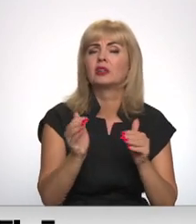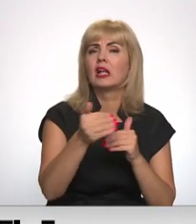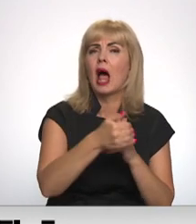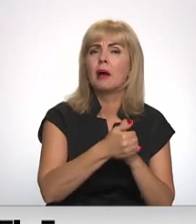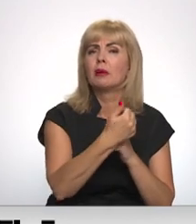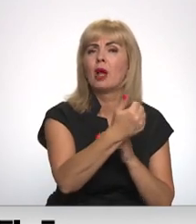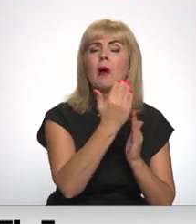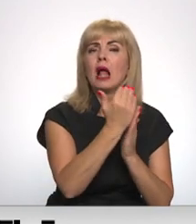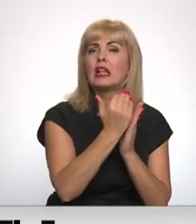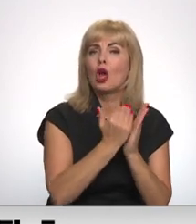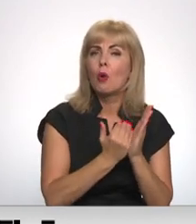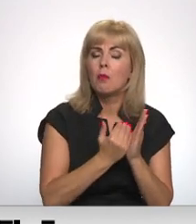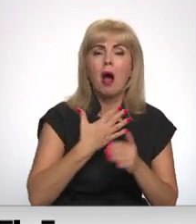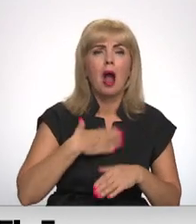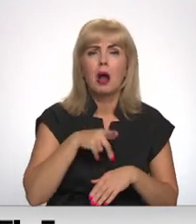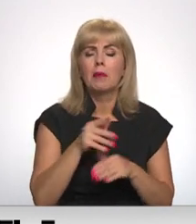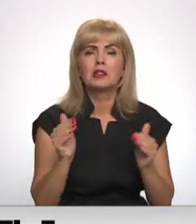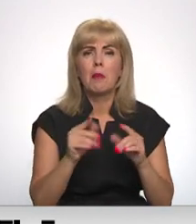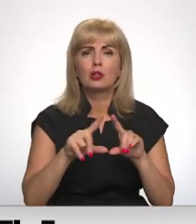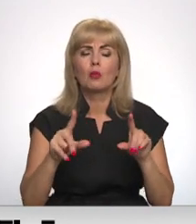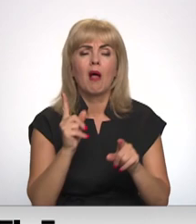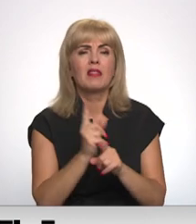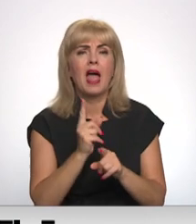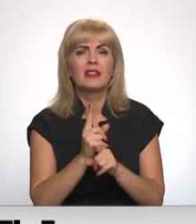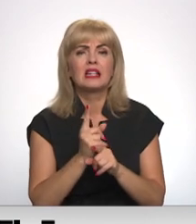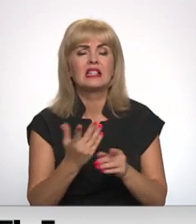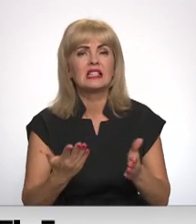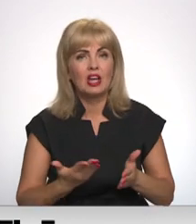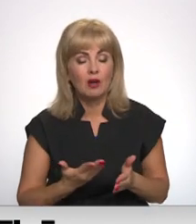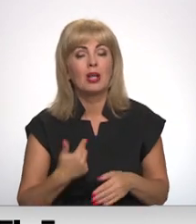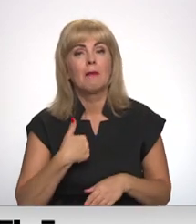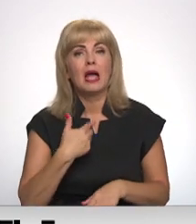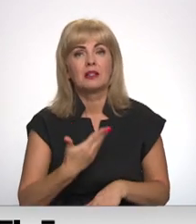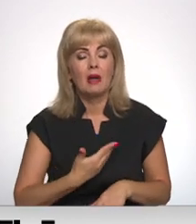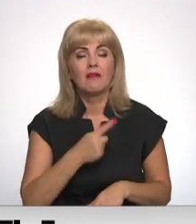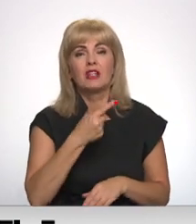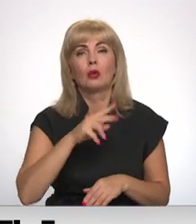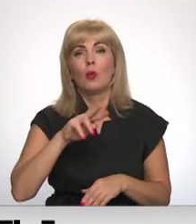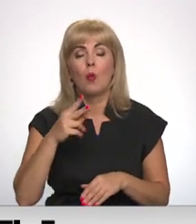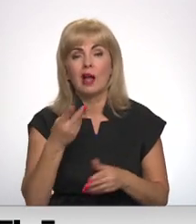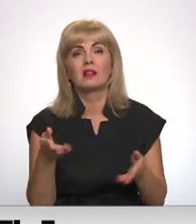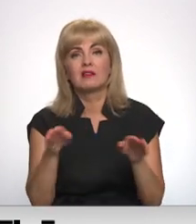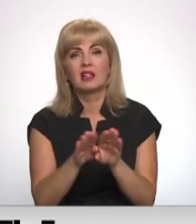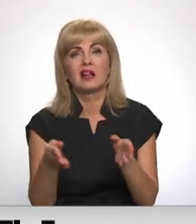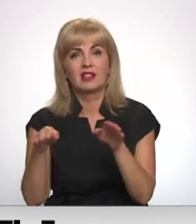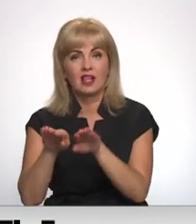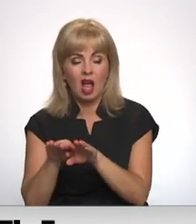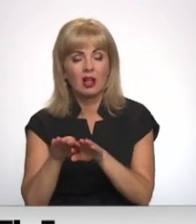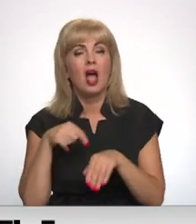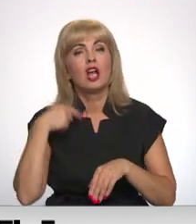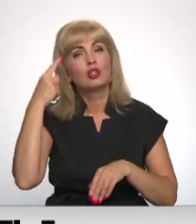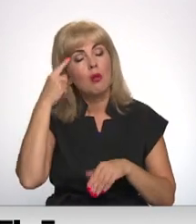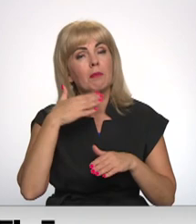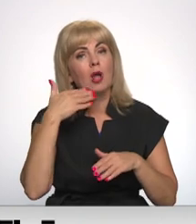aiz šiem likuma burtiem, kāpēc tādas mazas skolas vairs nedrīkst dzīvot, bet mēs to piedzīvojam, ka viņas viena pēc otras vairs ciet. Manuprāt, mēs jau